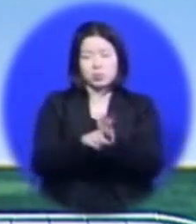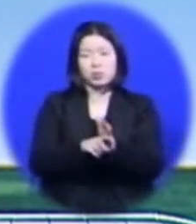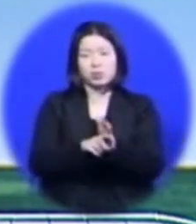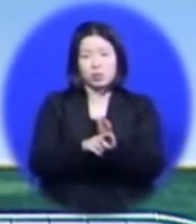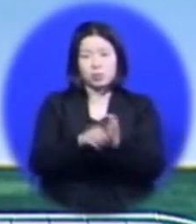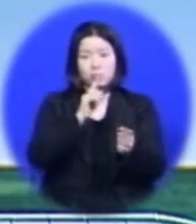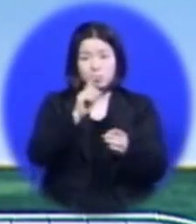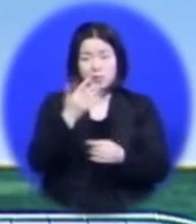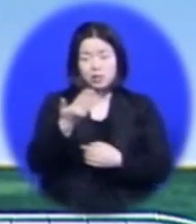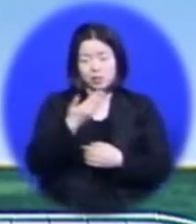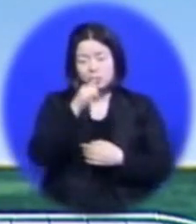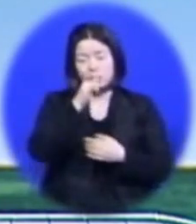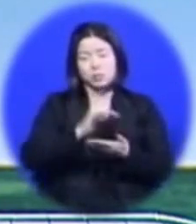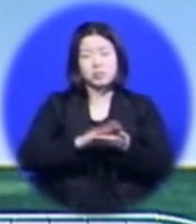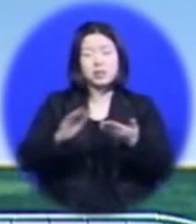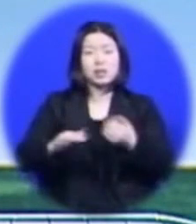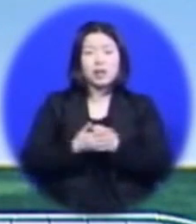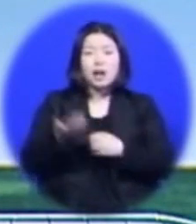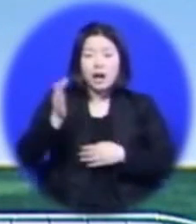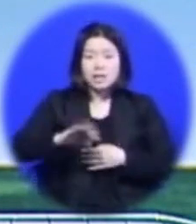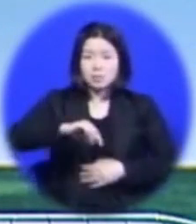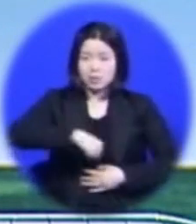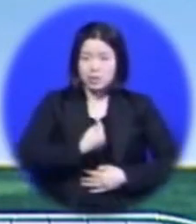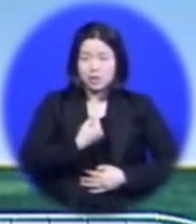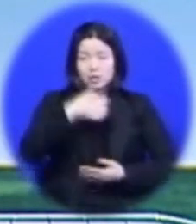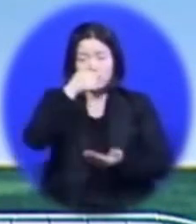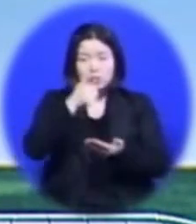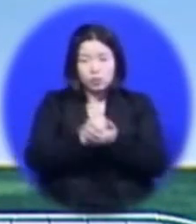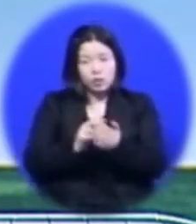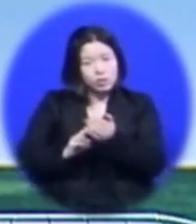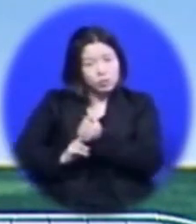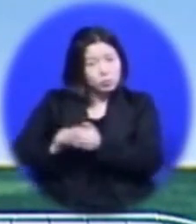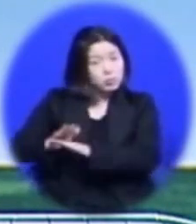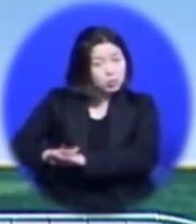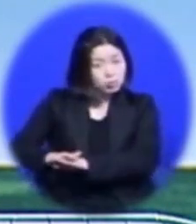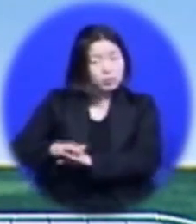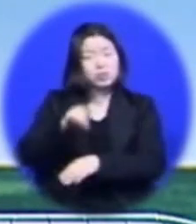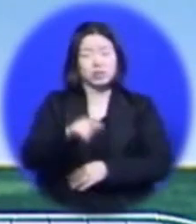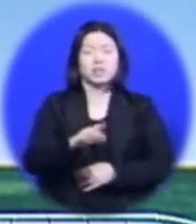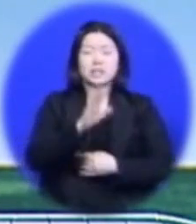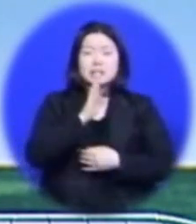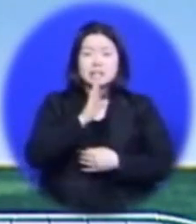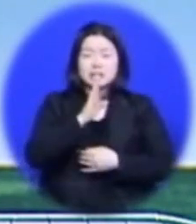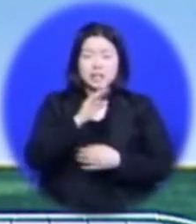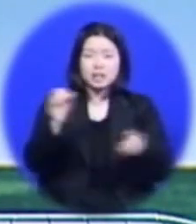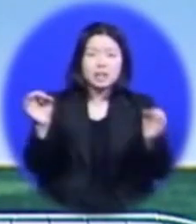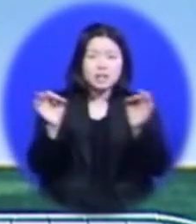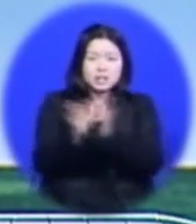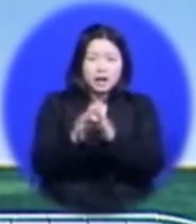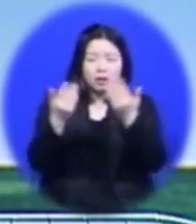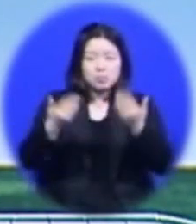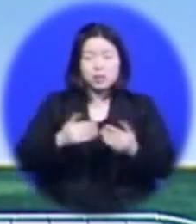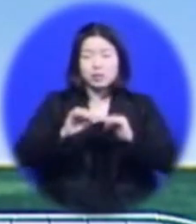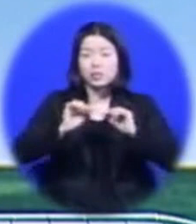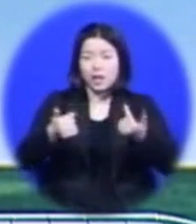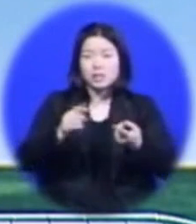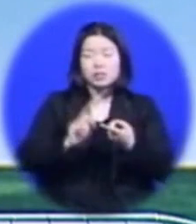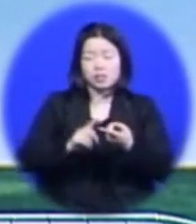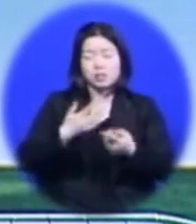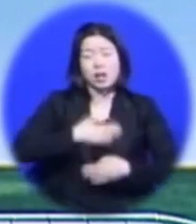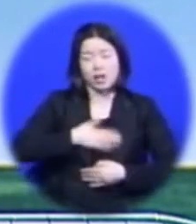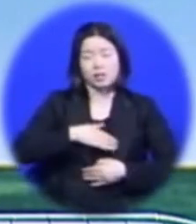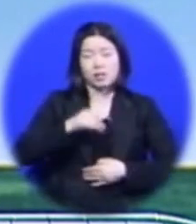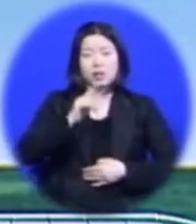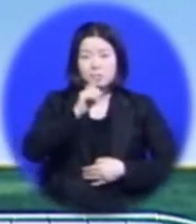그랬습니다. 그러나 자기가 죄를 숨겨둔 것이지 진짜 사함 받은 것이 아님을 알았다는